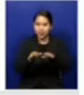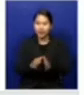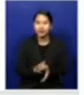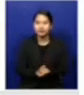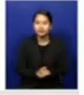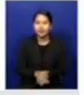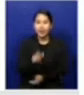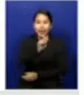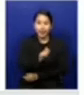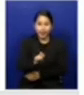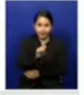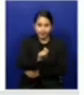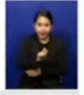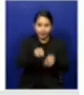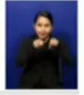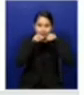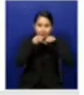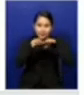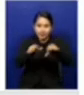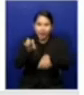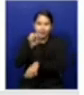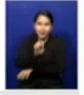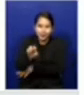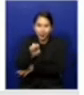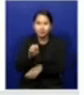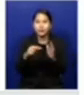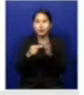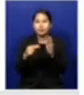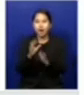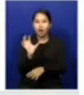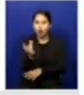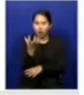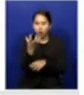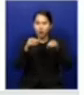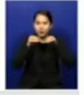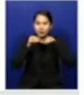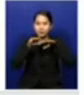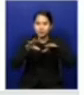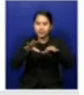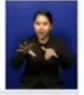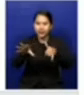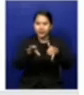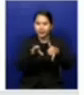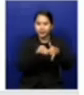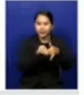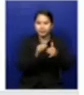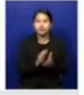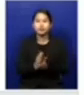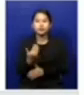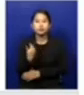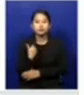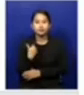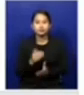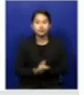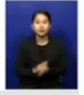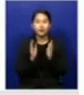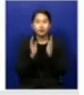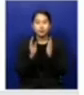ปอเมริกาใต้เรียกว่าไปทั่วโลกเกือบ200ประเทศสำหรับประเทศไท